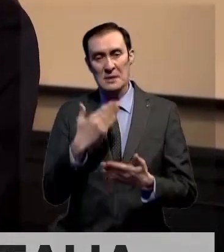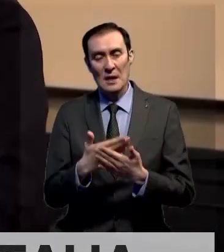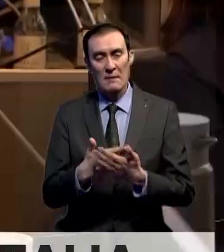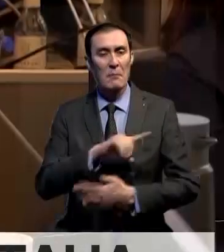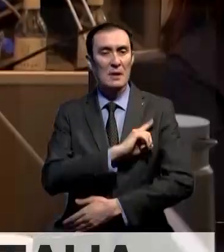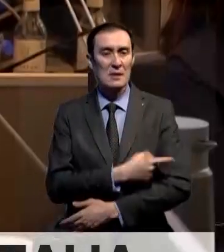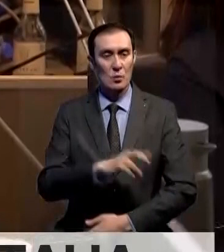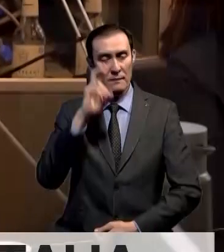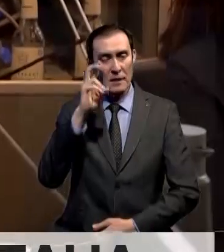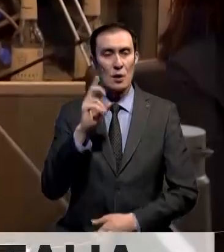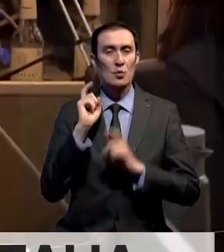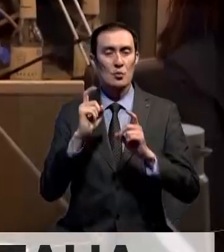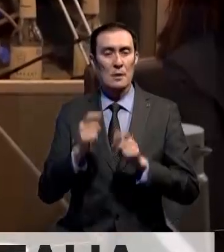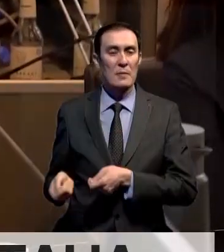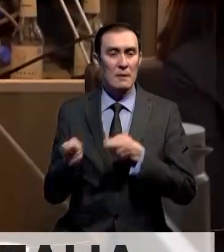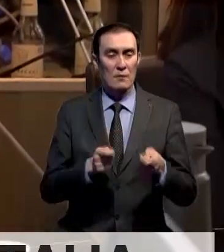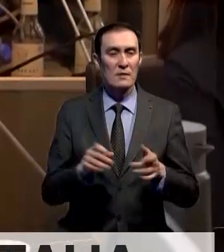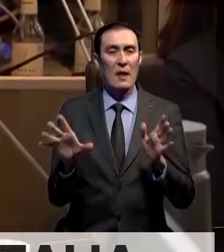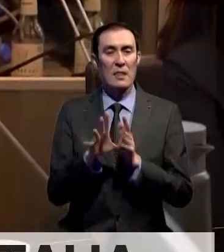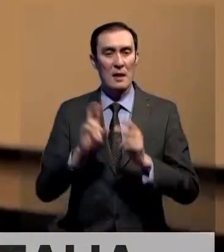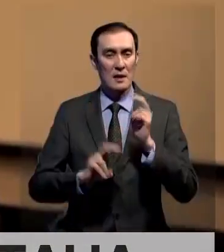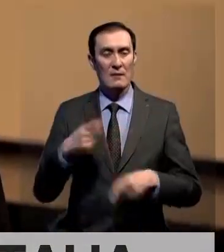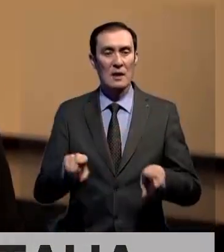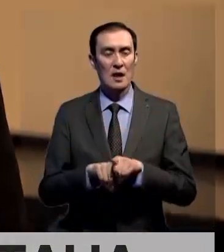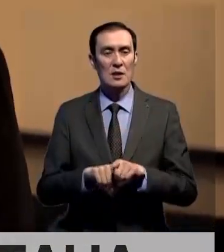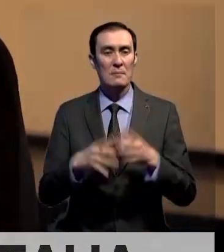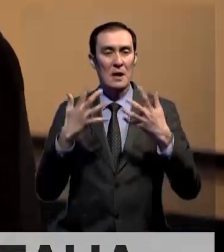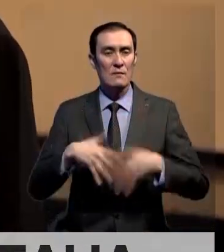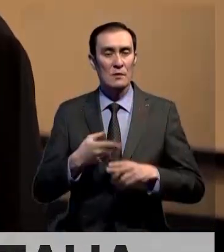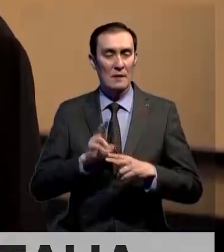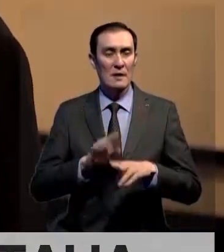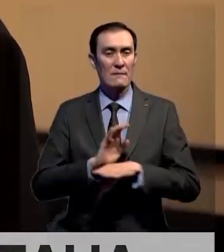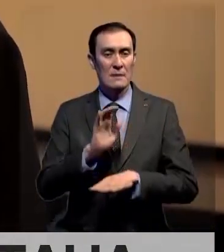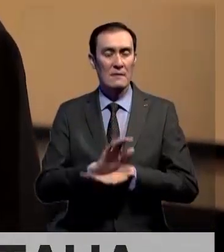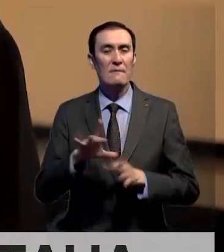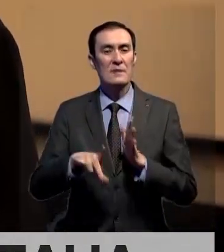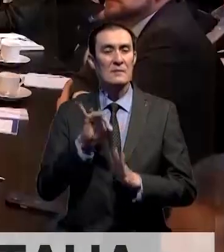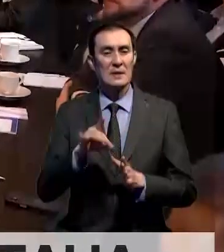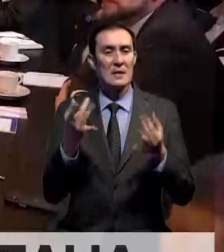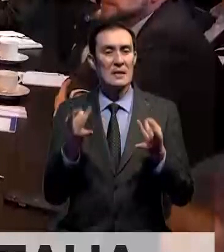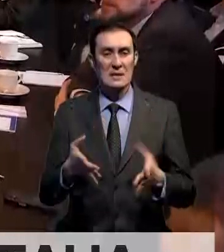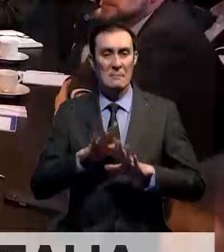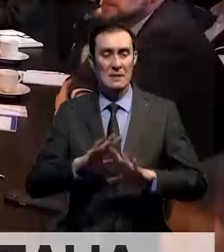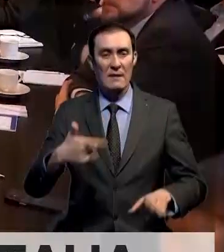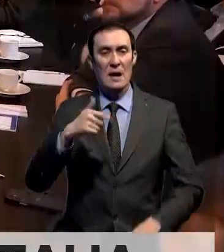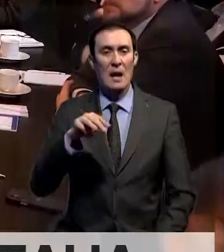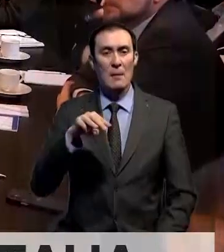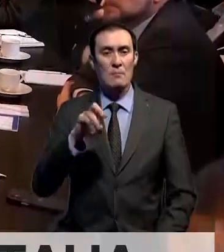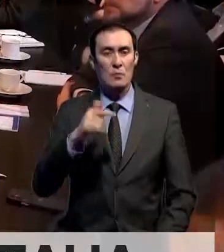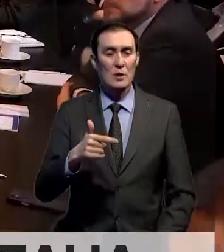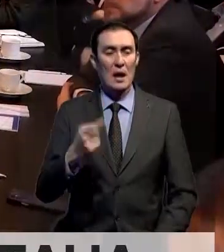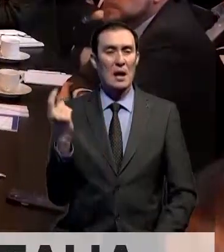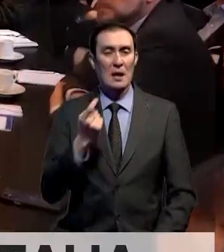потенциал страны в логистике, энергетике, а также промышленности. Эти отрасли выбраны неспроста. Гамбург –